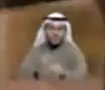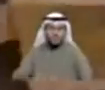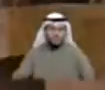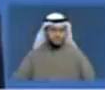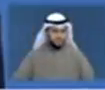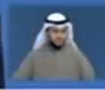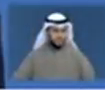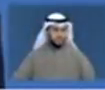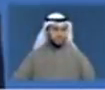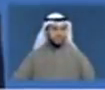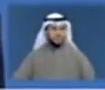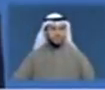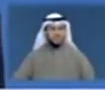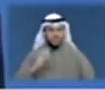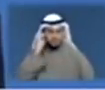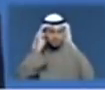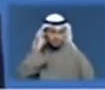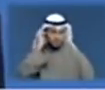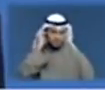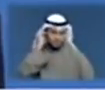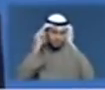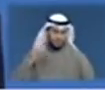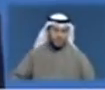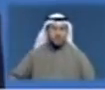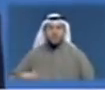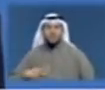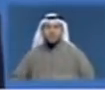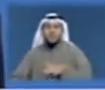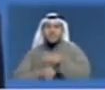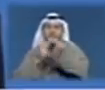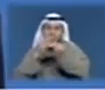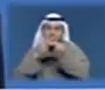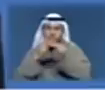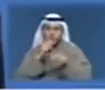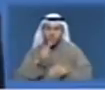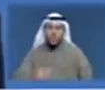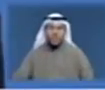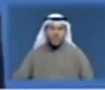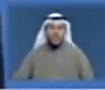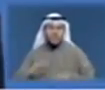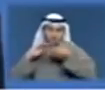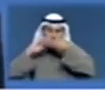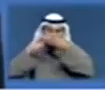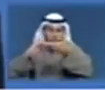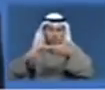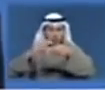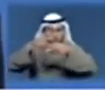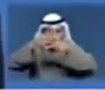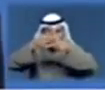ورعاه. ينعقد المؤتمر الرابع للمانحين لمساعدة سوريا والمنطقة